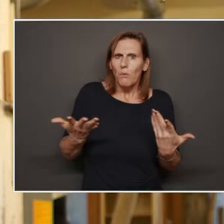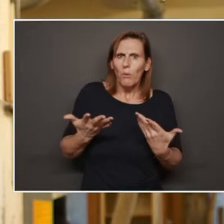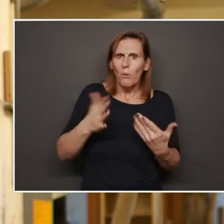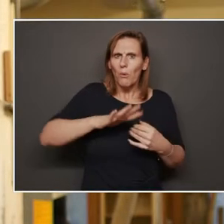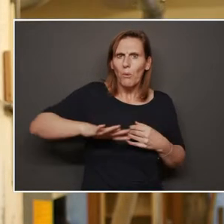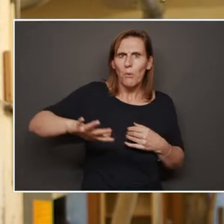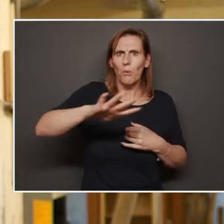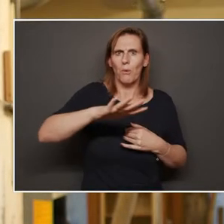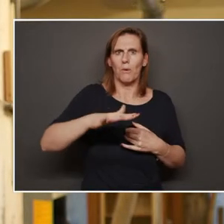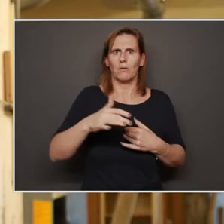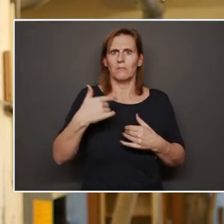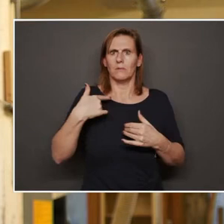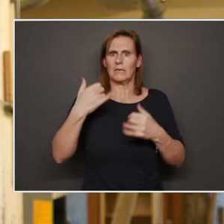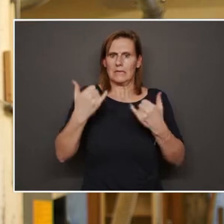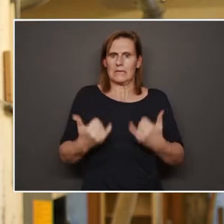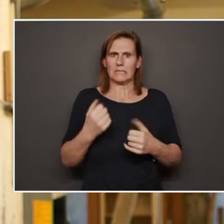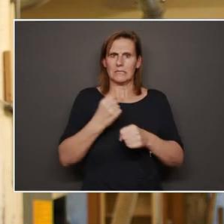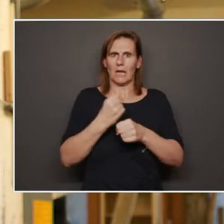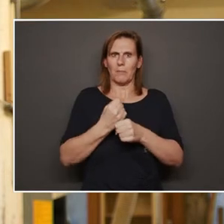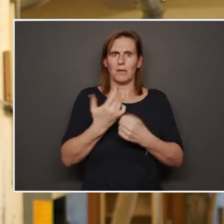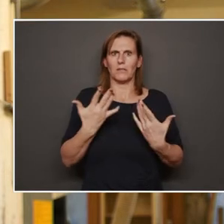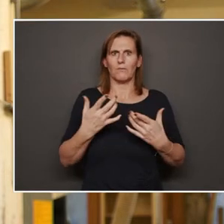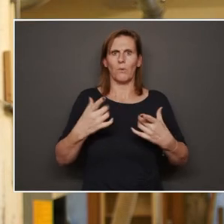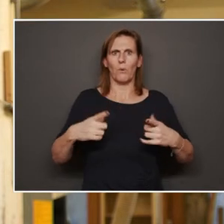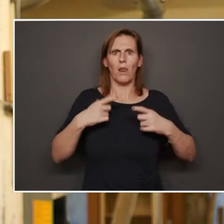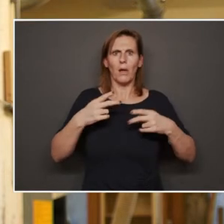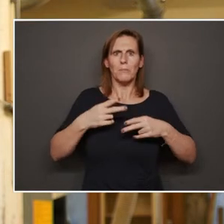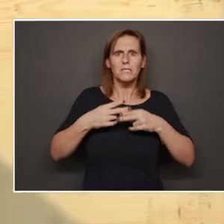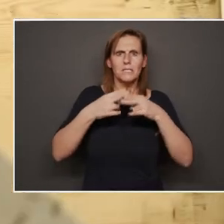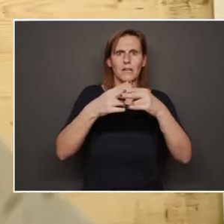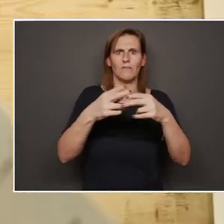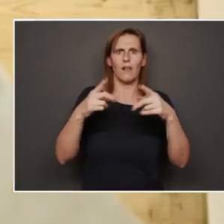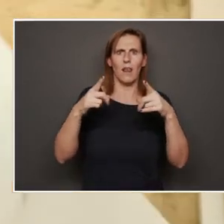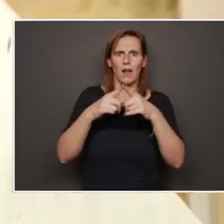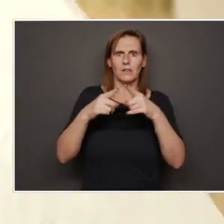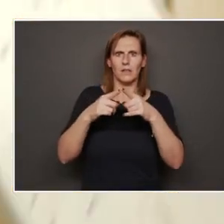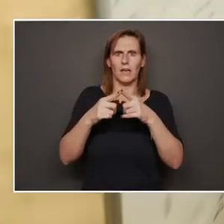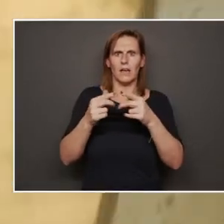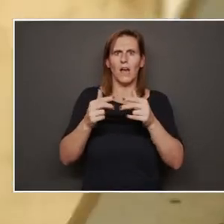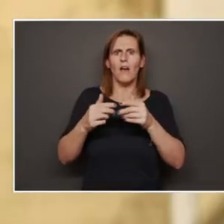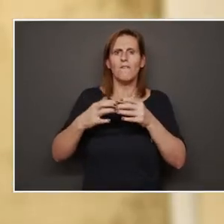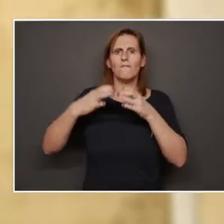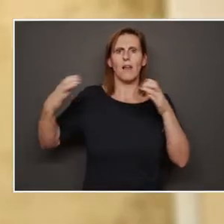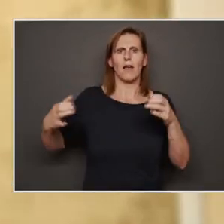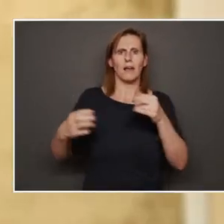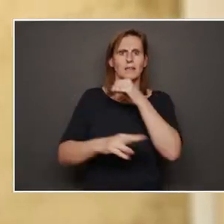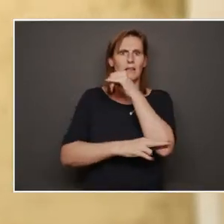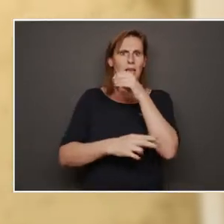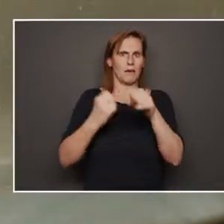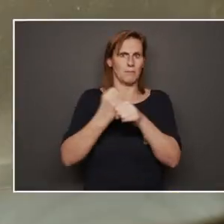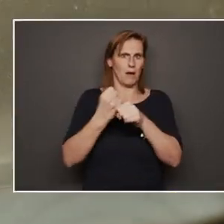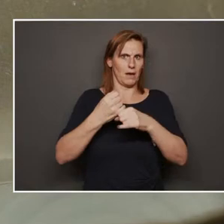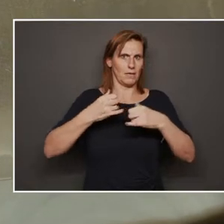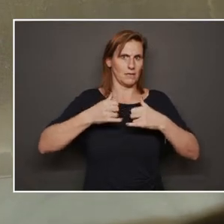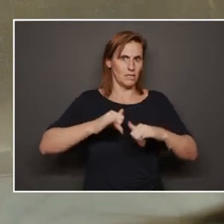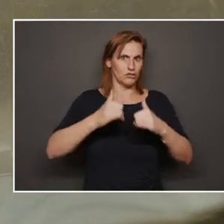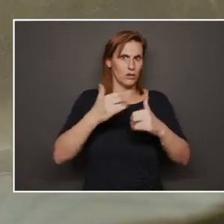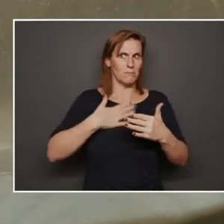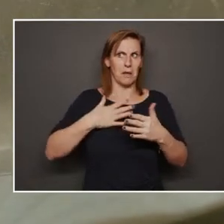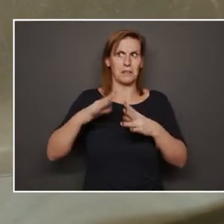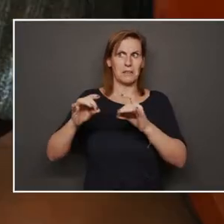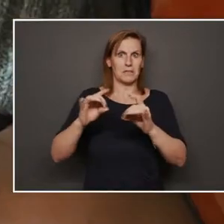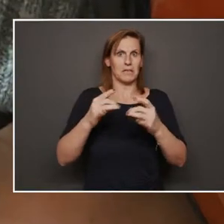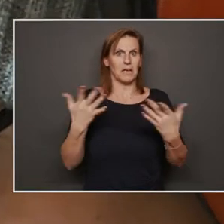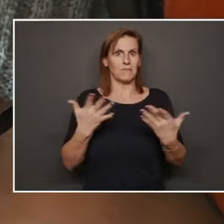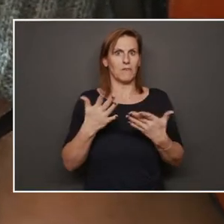Ich arbeite gerade in der Lebenshilfe Landeck. Da mache ich meine verlängerte Lehre als Tischler. Und meine Tätigkeiten sind